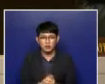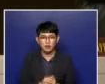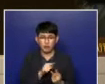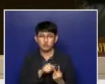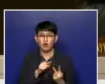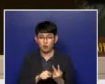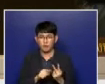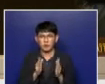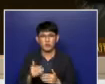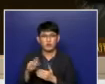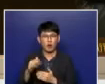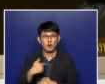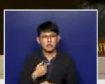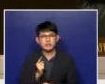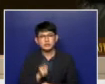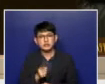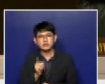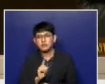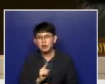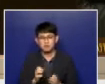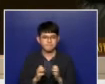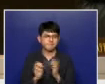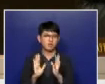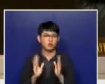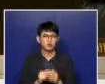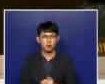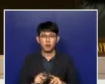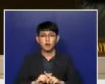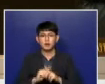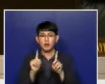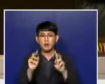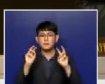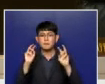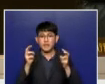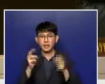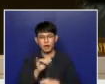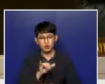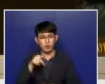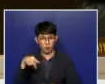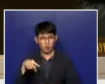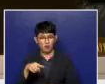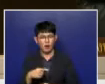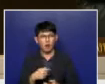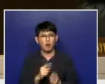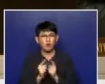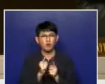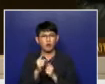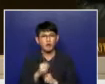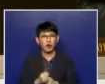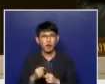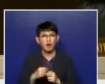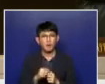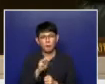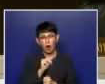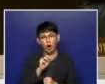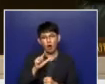ด่วนน่ะนะครับมาตรงนี้ก็เช่นเดียวกันปัญหามันจริงว่ากทม